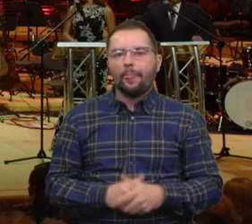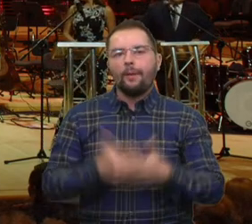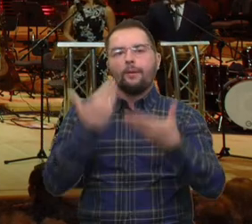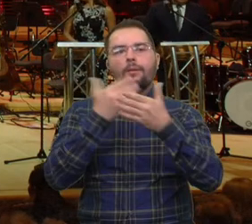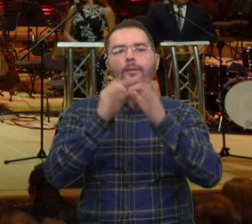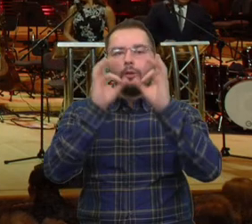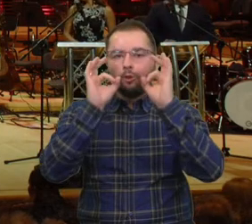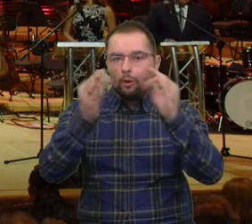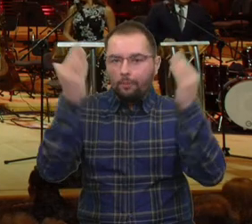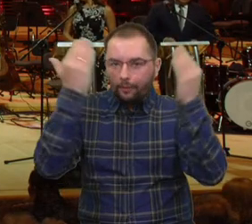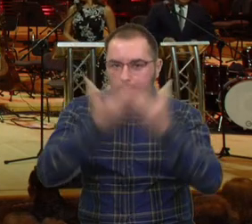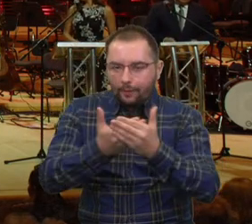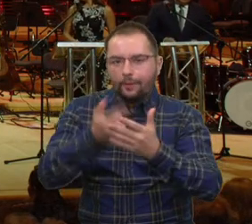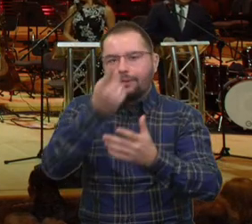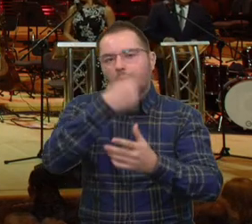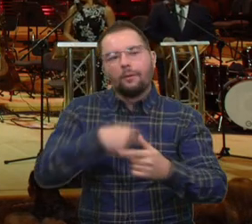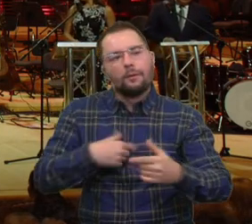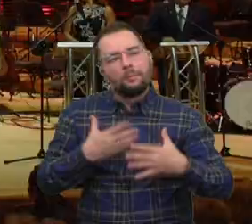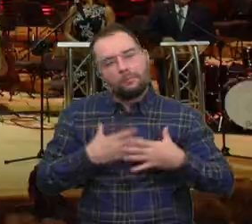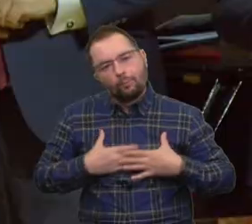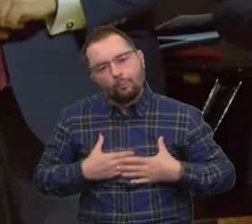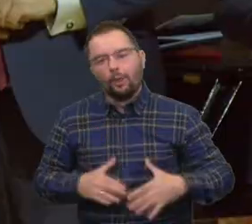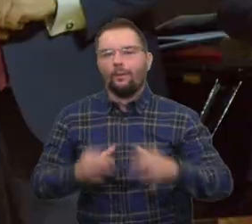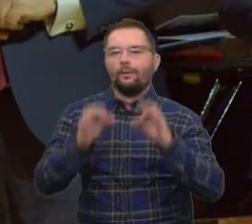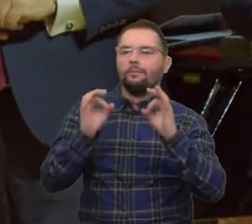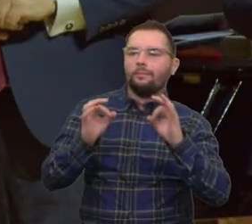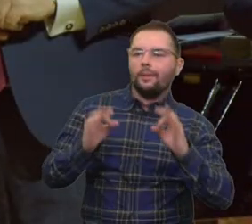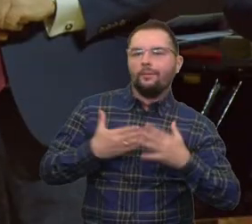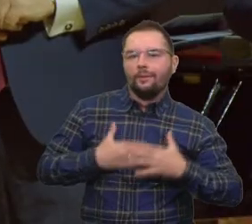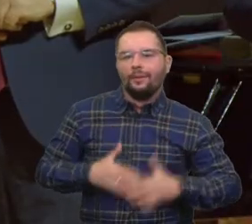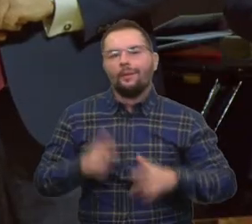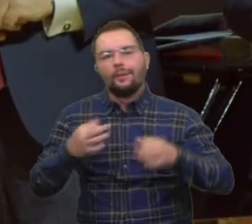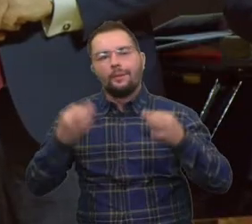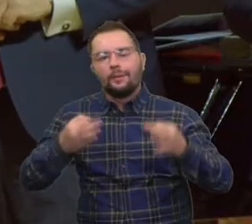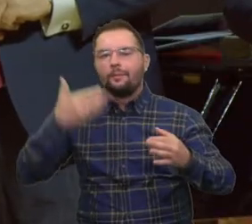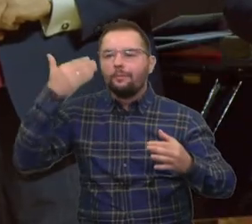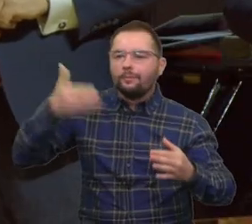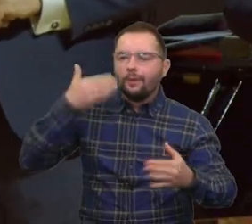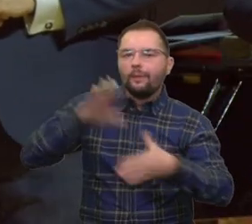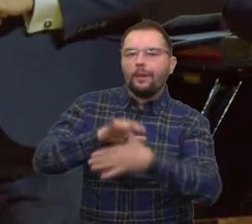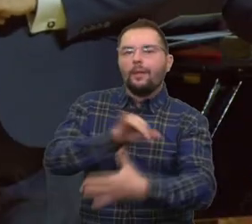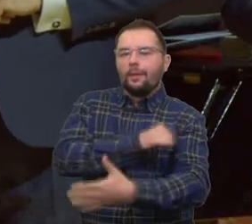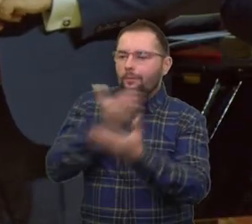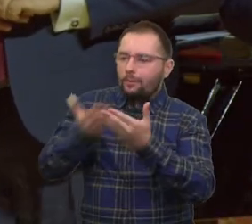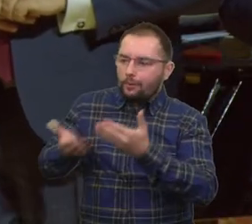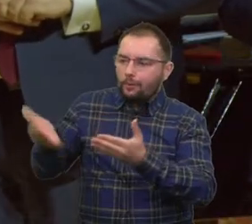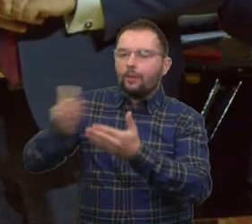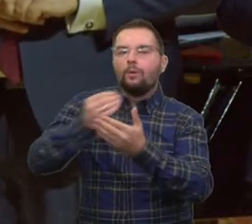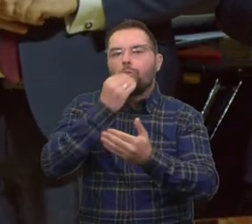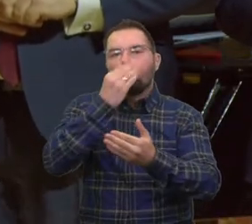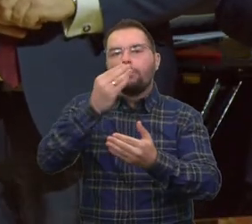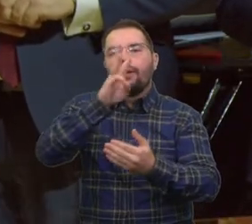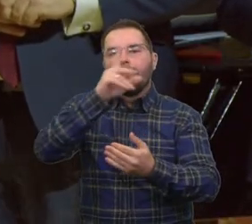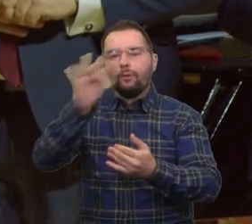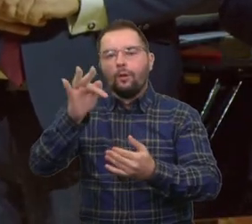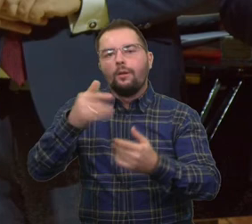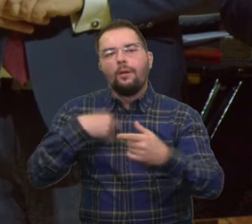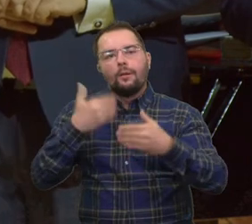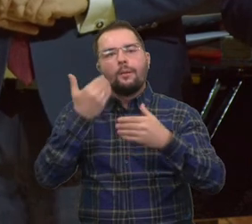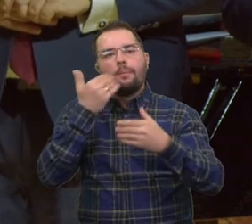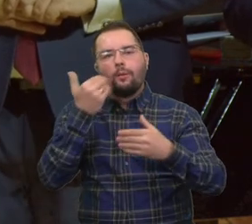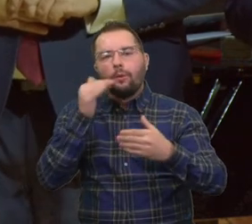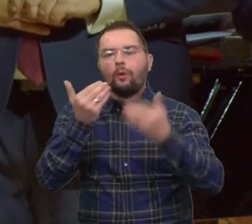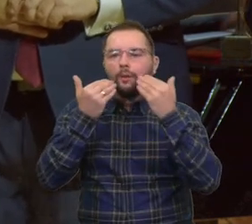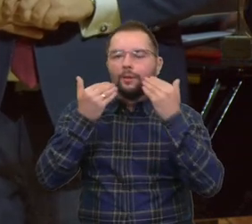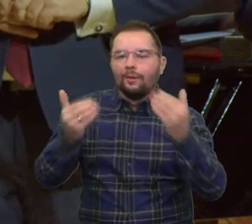Dobry wieczór Państwu. Jest mi niezmiernie miło przemawiać w imieniu super wójtów. Dziękuję